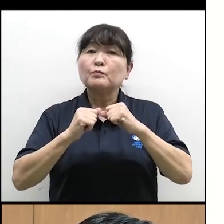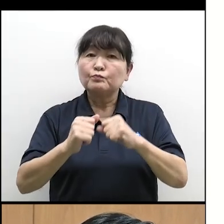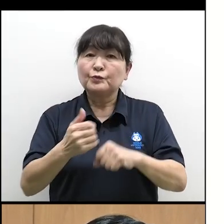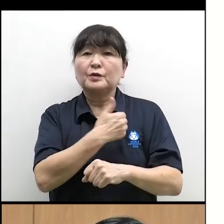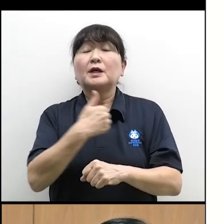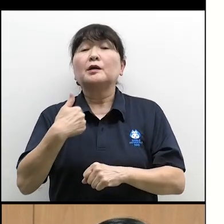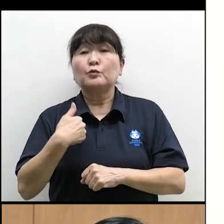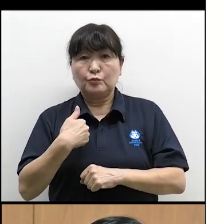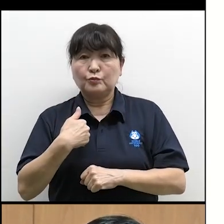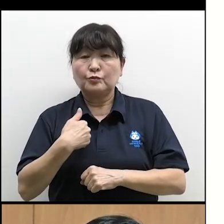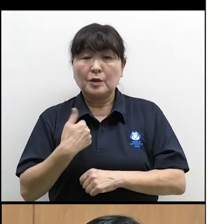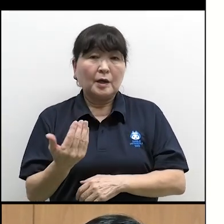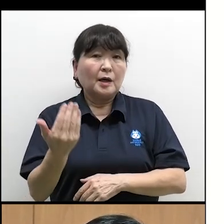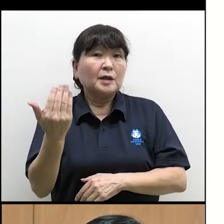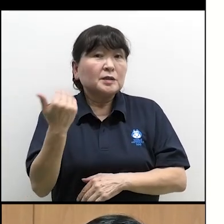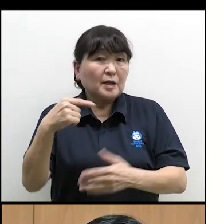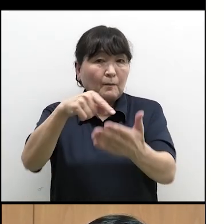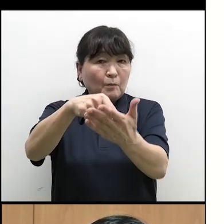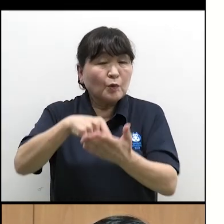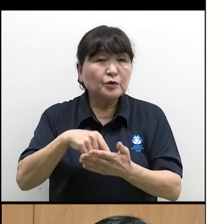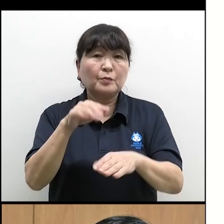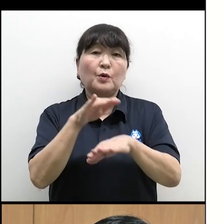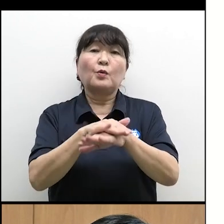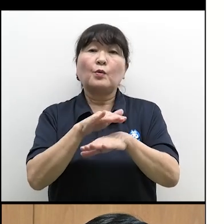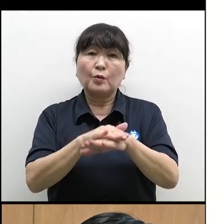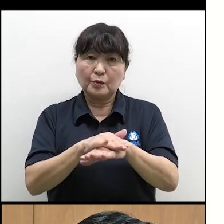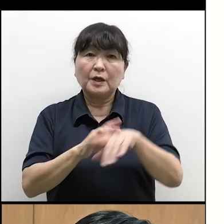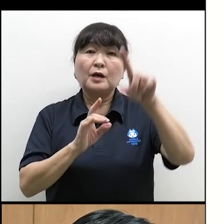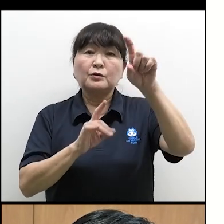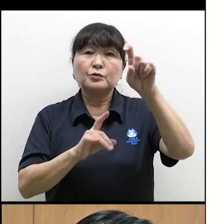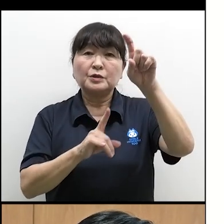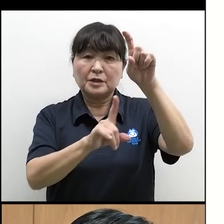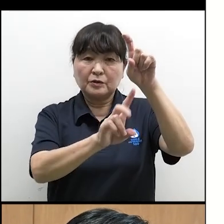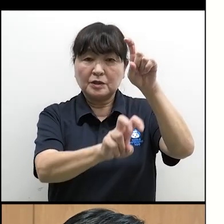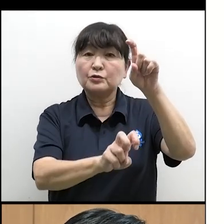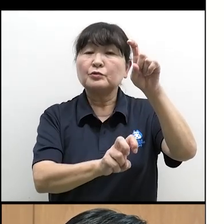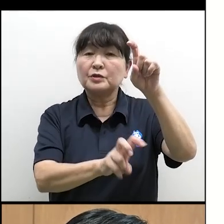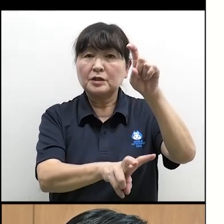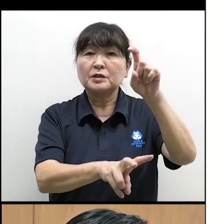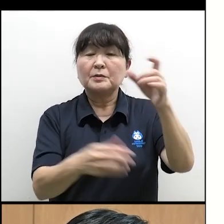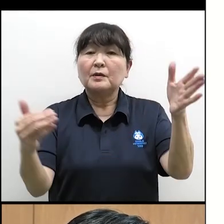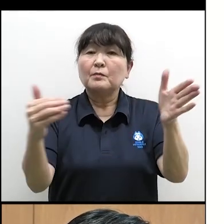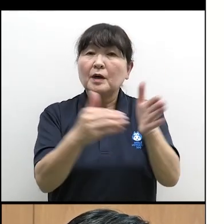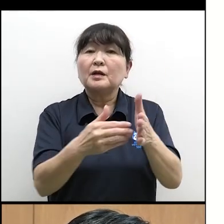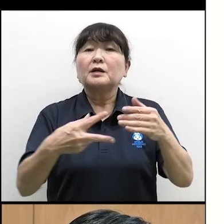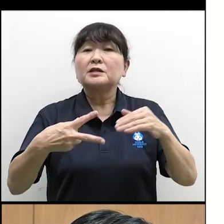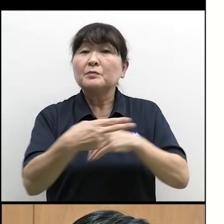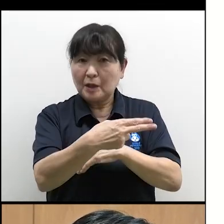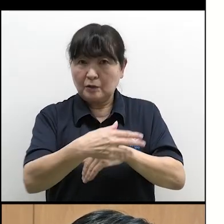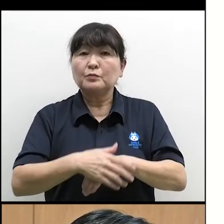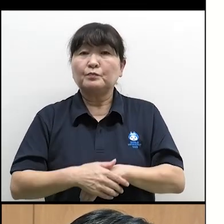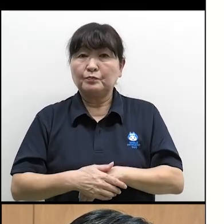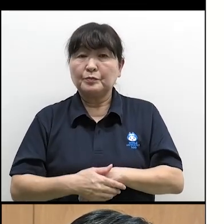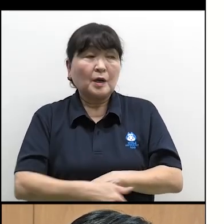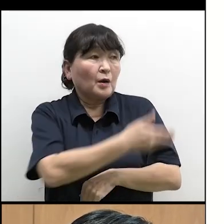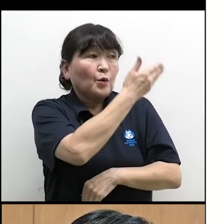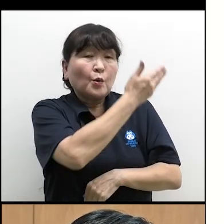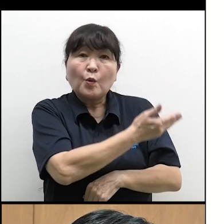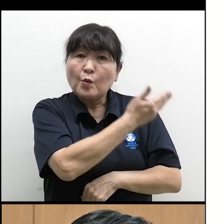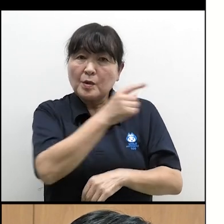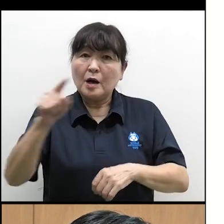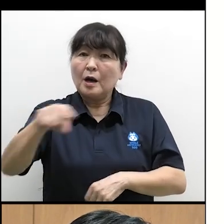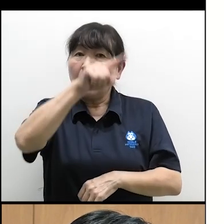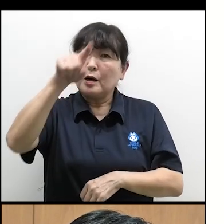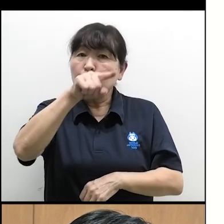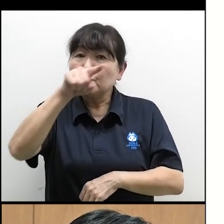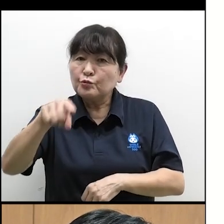ず事前申し込み制として11月22日を締め切りとしております。こちらの QR コードであったり宮崎市ホームページ